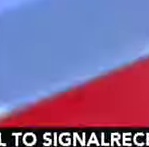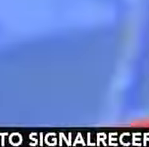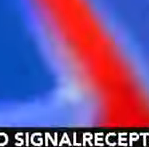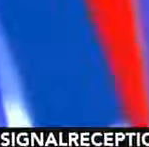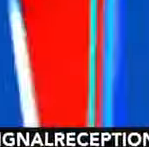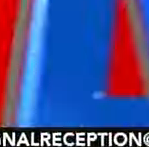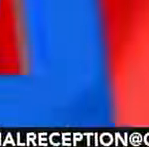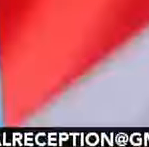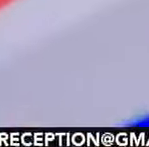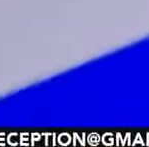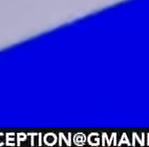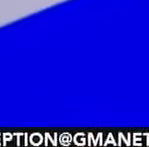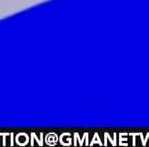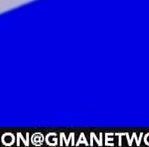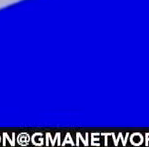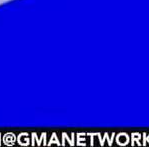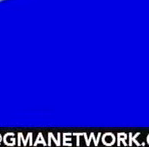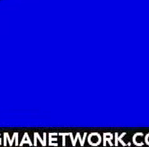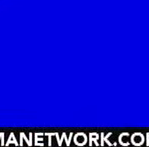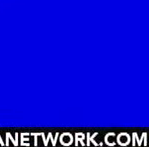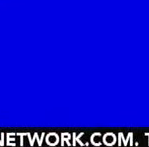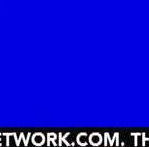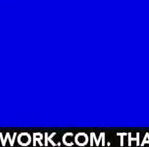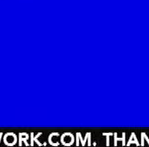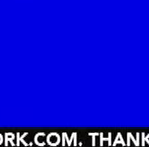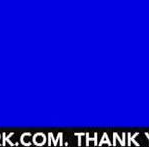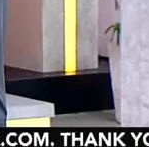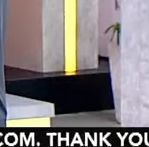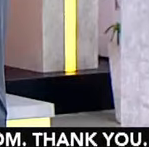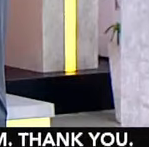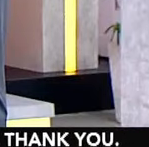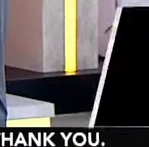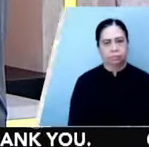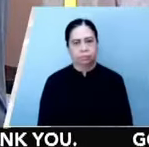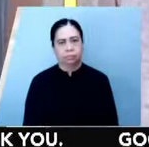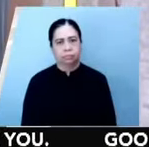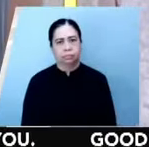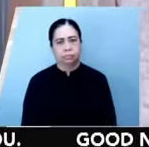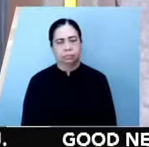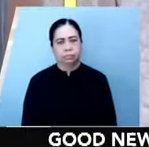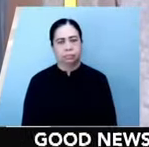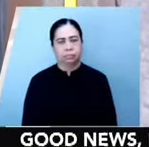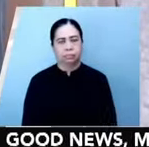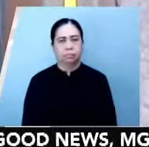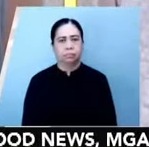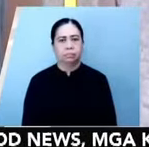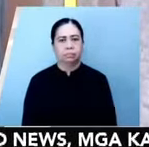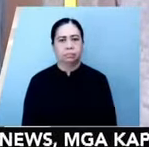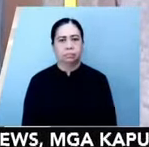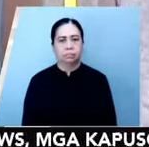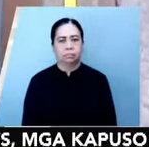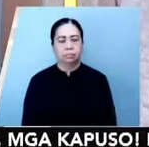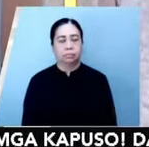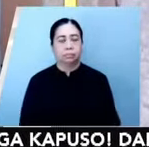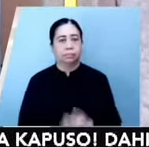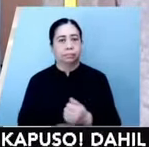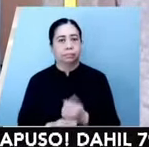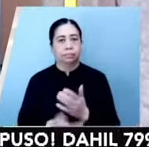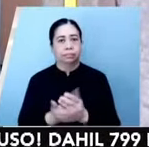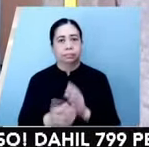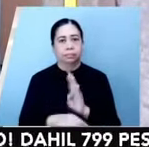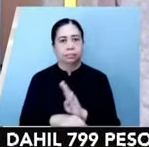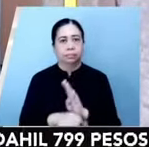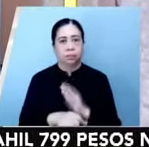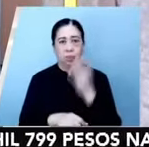Unang balita! Apektado ang ilang negosyo ngayong binawasan ng